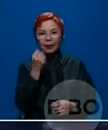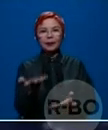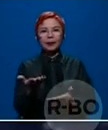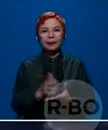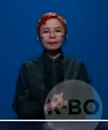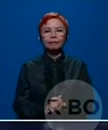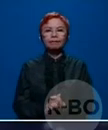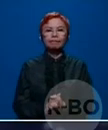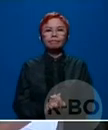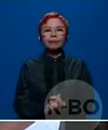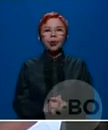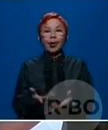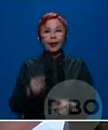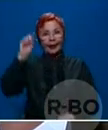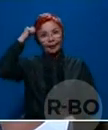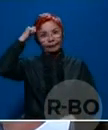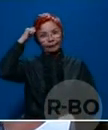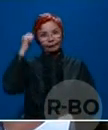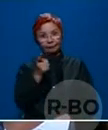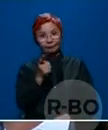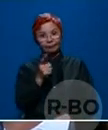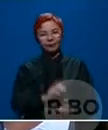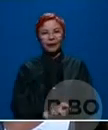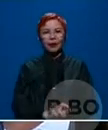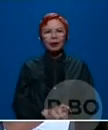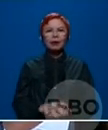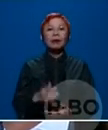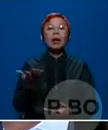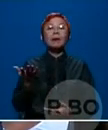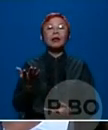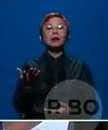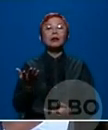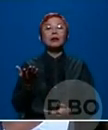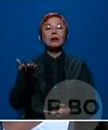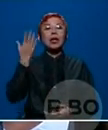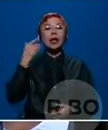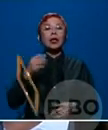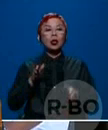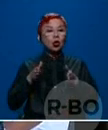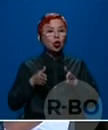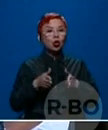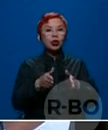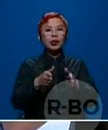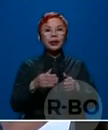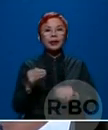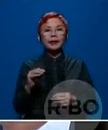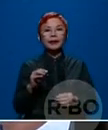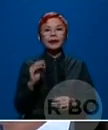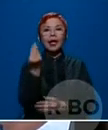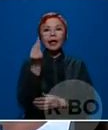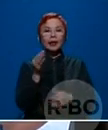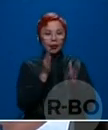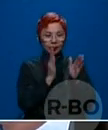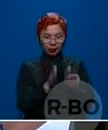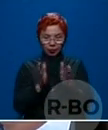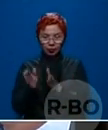menit Mari coba kita ingat kapan kali terakhir rute di Jakarta distrukturkan